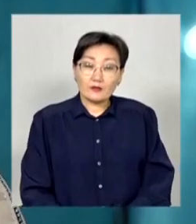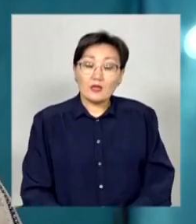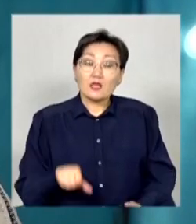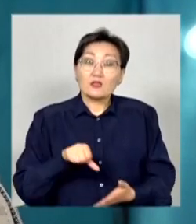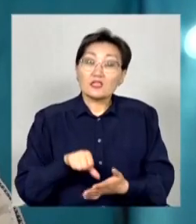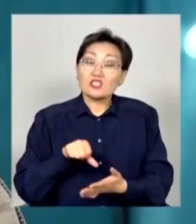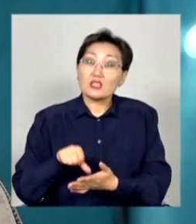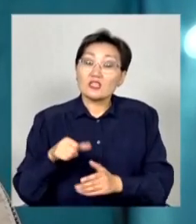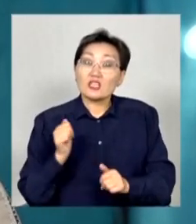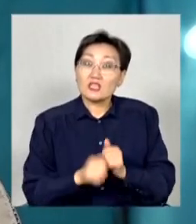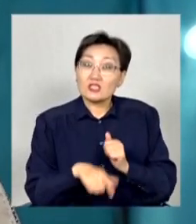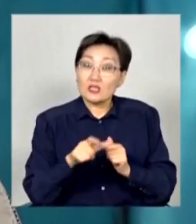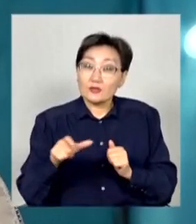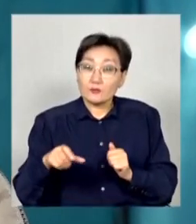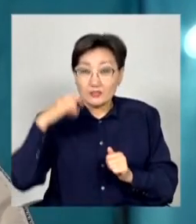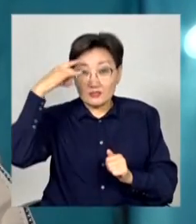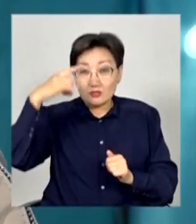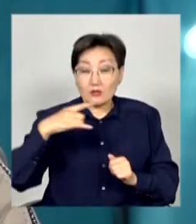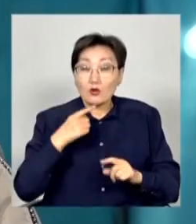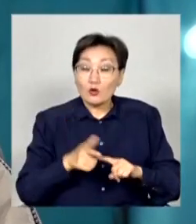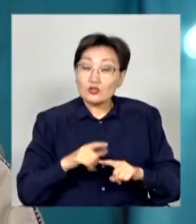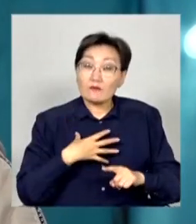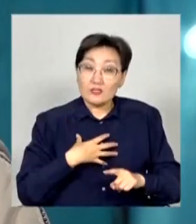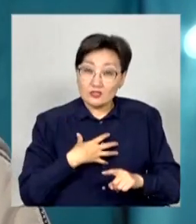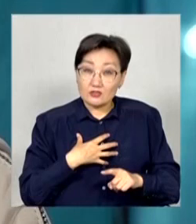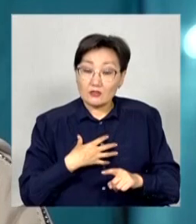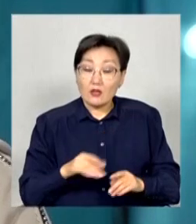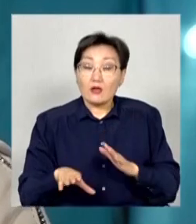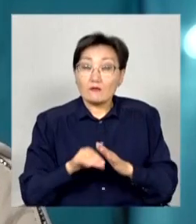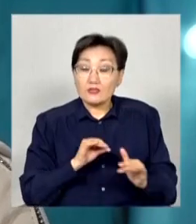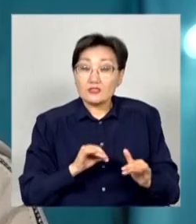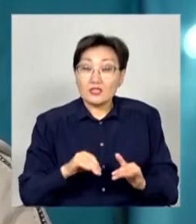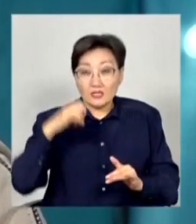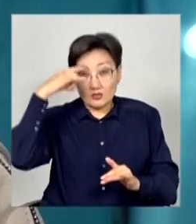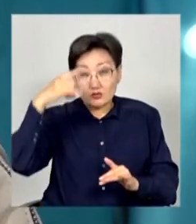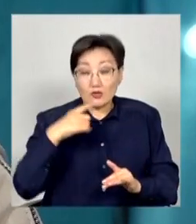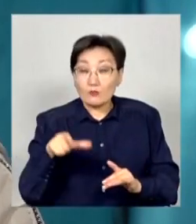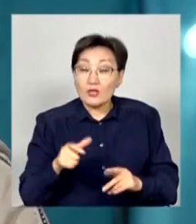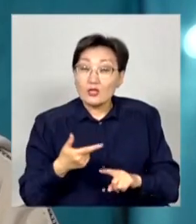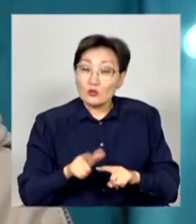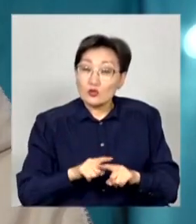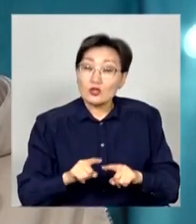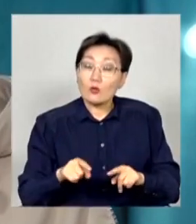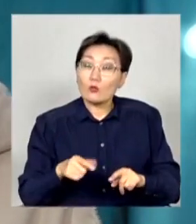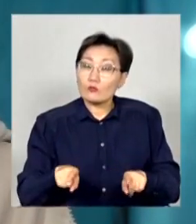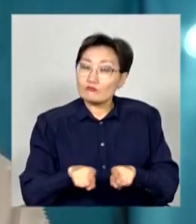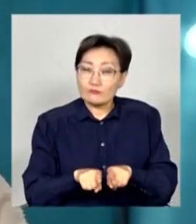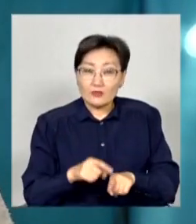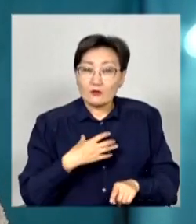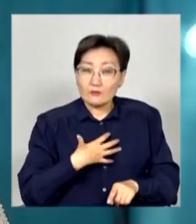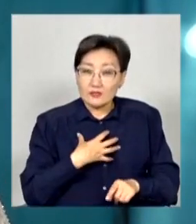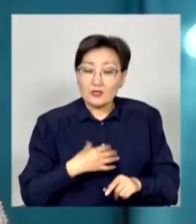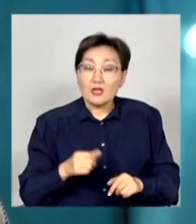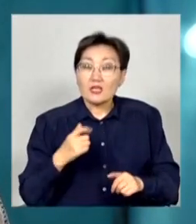Участие каждого гражданина Казахстана – это очень важен. И выбор каждого казахстанца тоже очень важен, потому что каждый себе